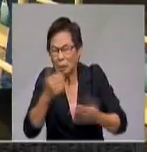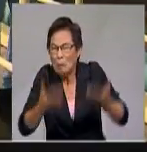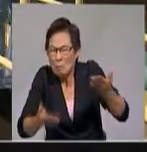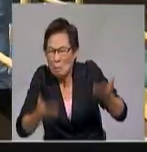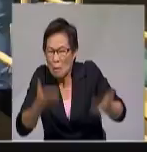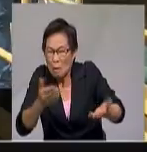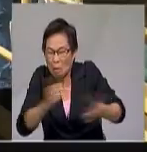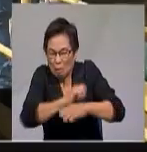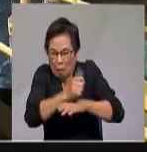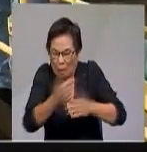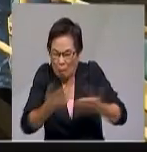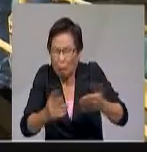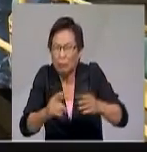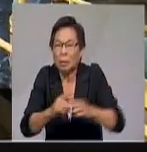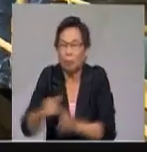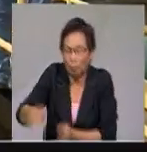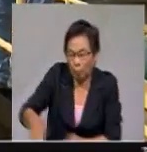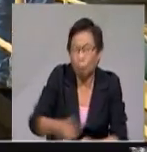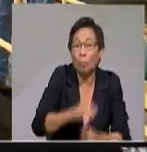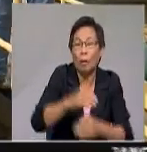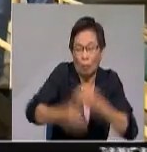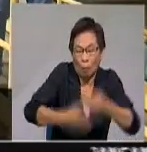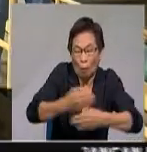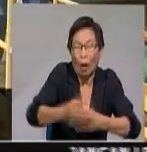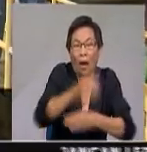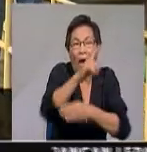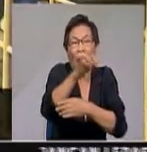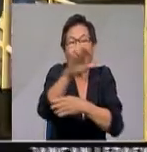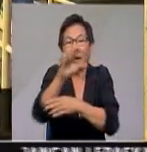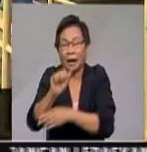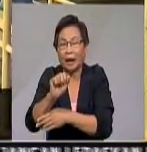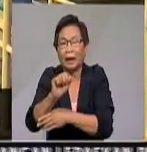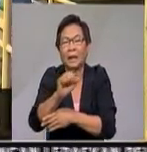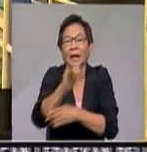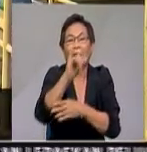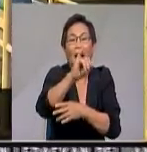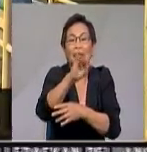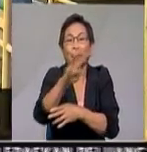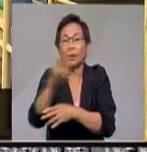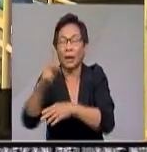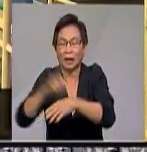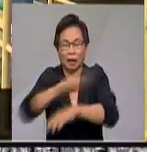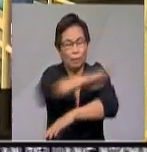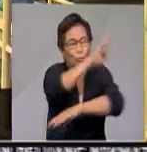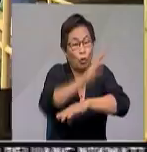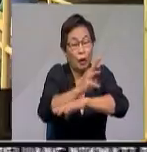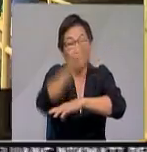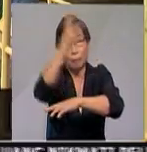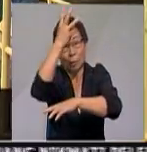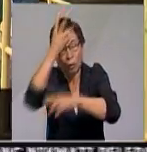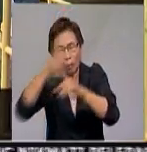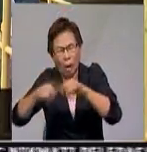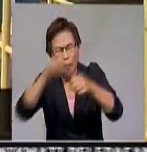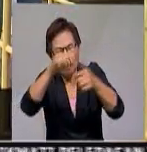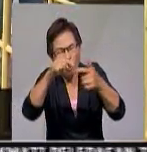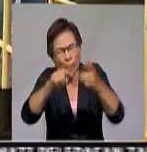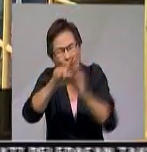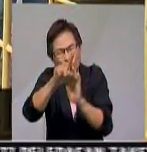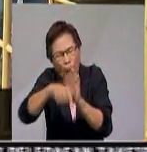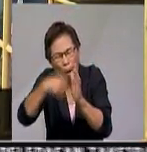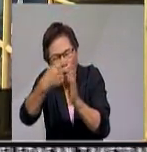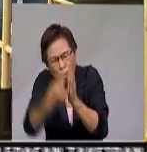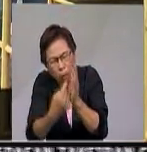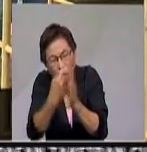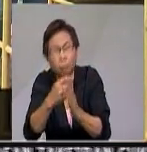kemungkinan datangnya daripada loji rawatan kumbahan LRK Indah Water Consortium IWK di Bukit Mahkota. Dan beberapa jam kemudian